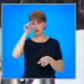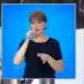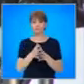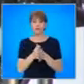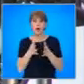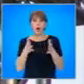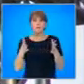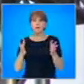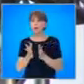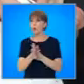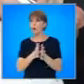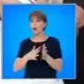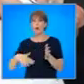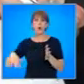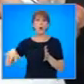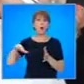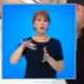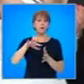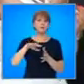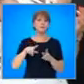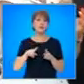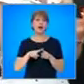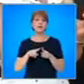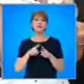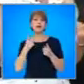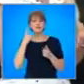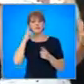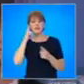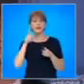се кичат с апостола на свободата.